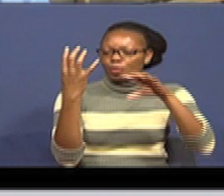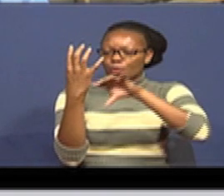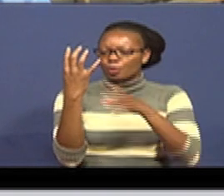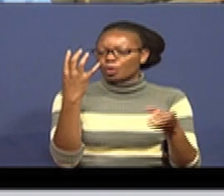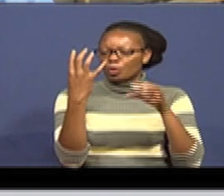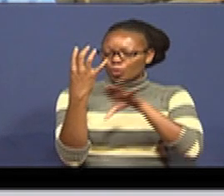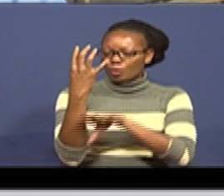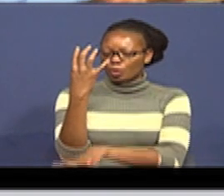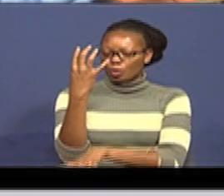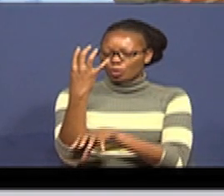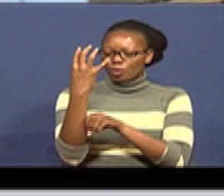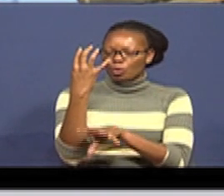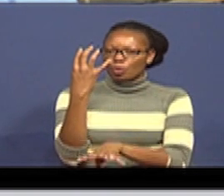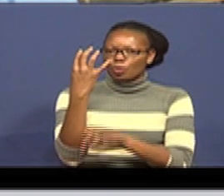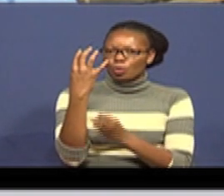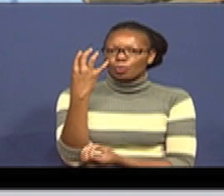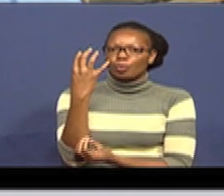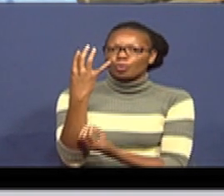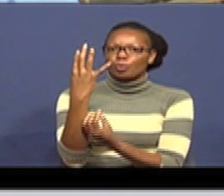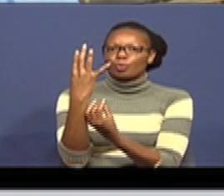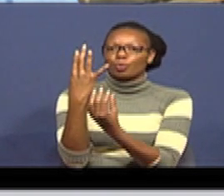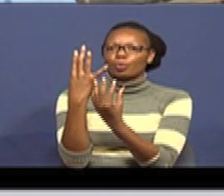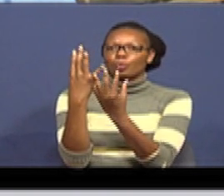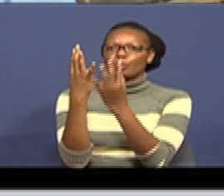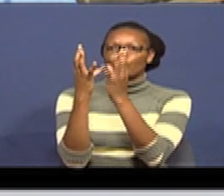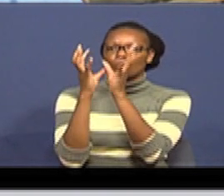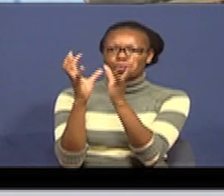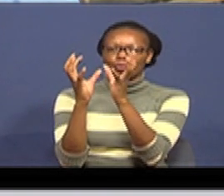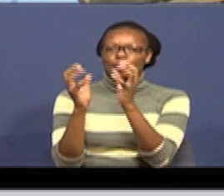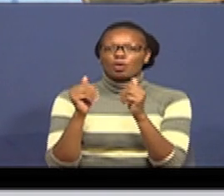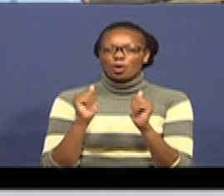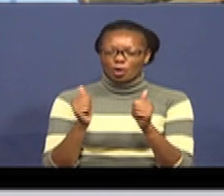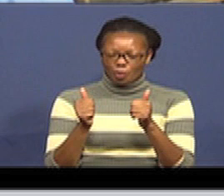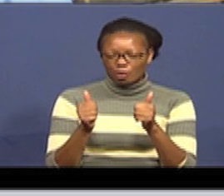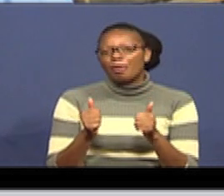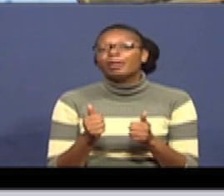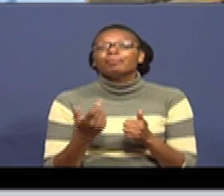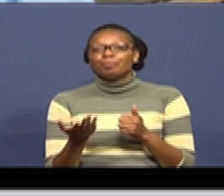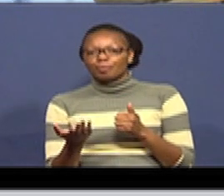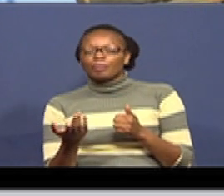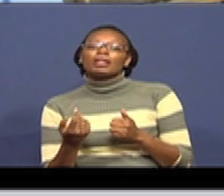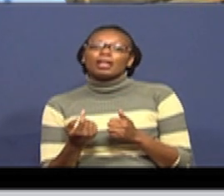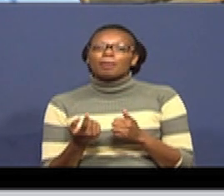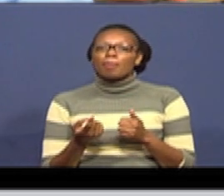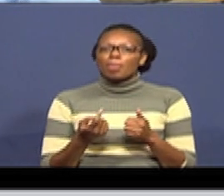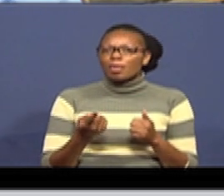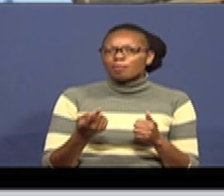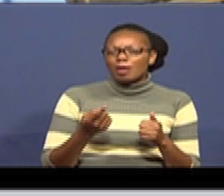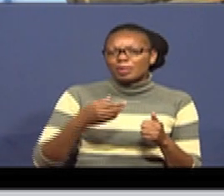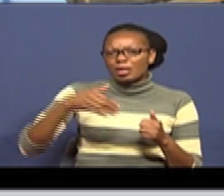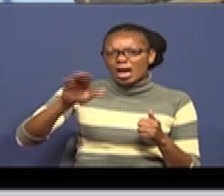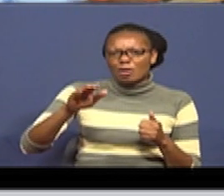tofauti. Kule kwa mchanga unategemea madini kutoka kwa mchanga. Hata ukiongeza unaongeza kidogo sana, lakini hapa uko